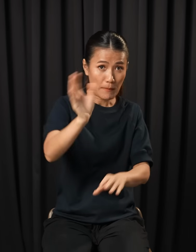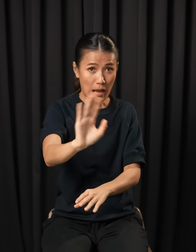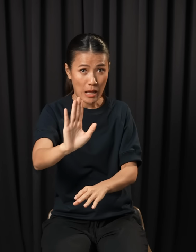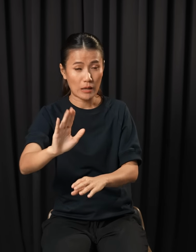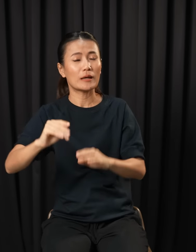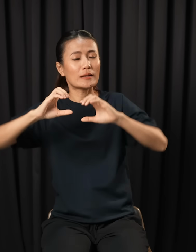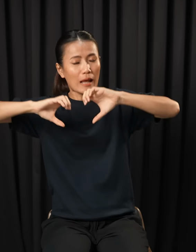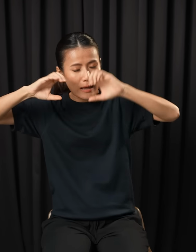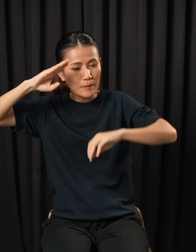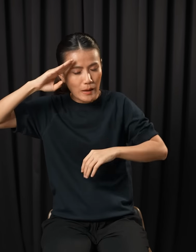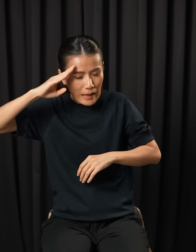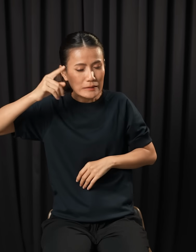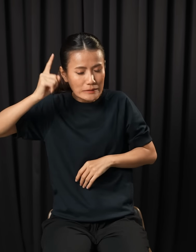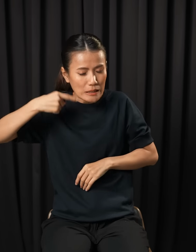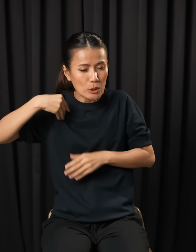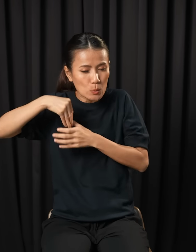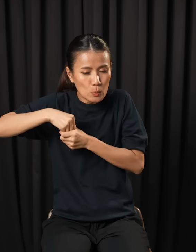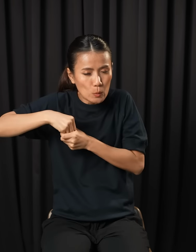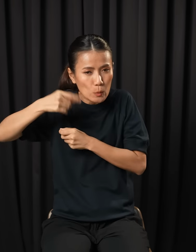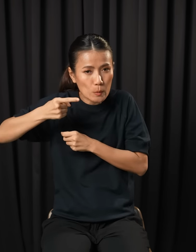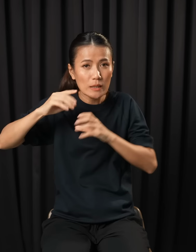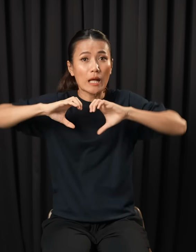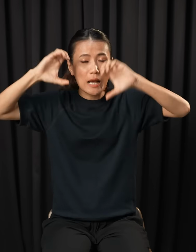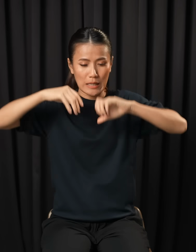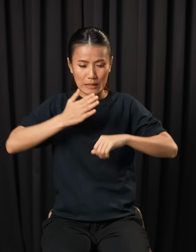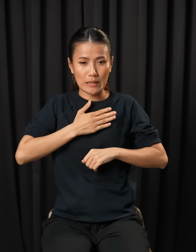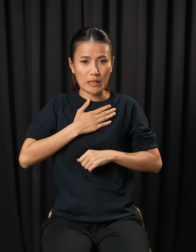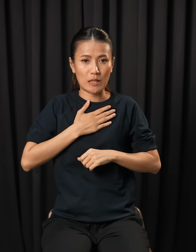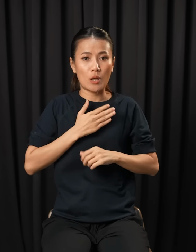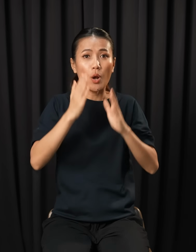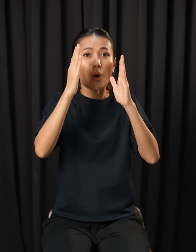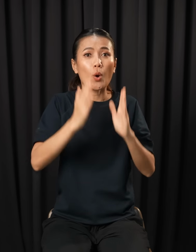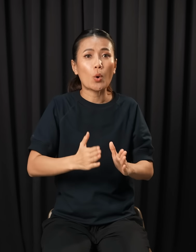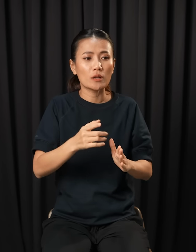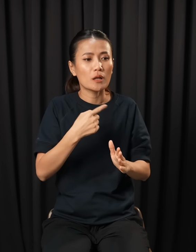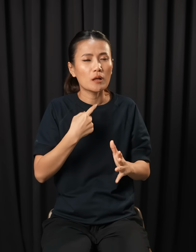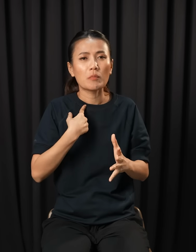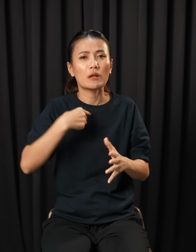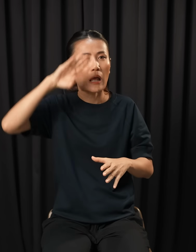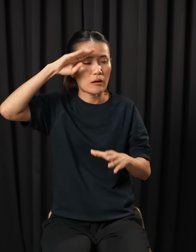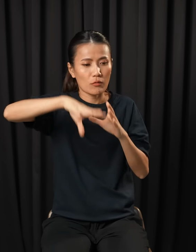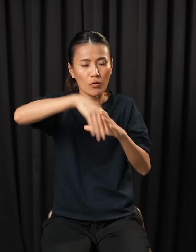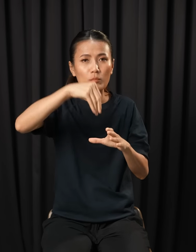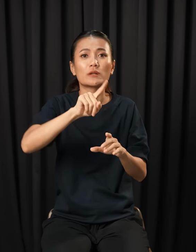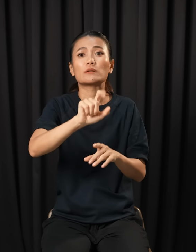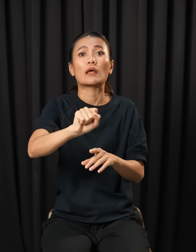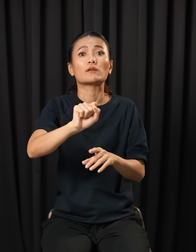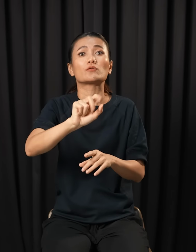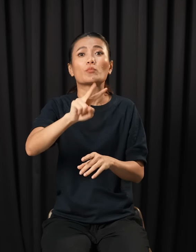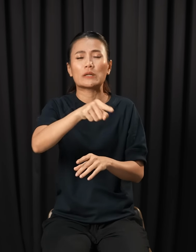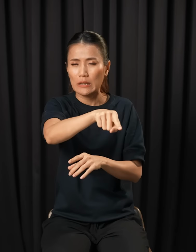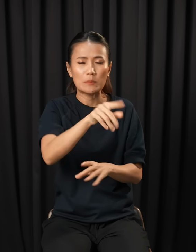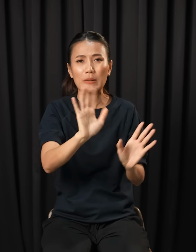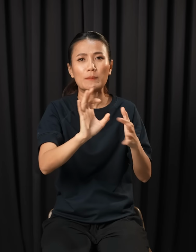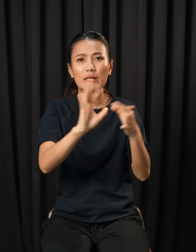ที่เป็นข้าราชการทหารประจำไม่เกี่ยวกับไม่ที่เป็นข้าราชการทหารประจำที่มันสแตนดิ้งตลอดแล้วเขาก็รับราชการ